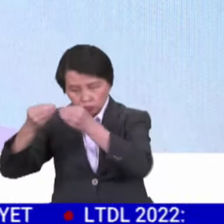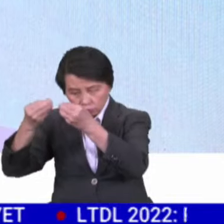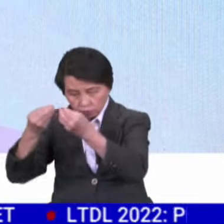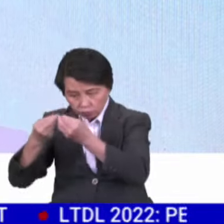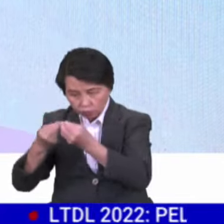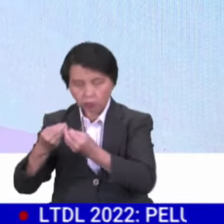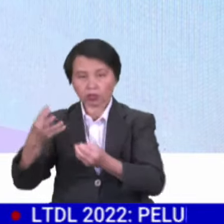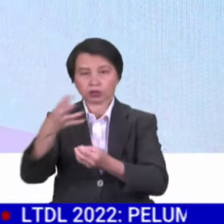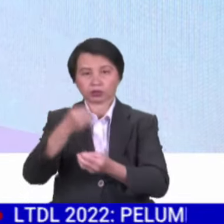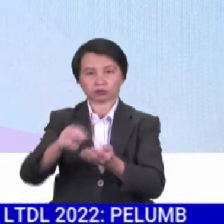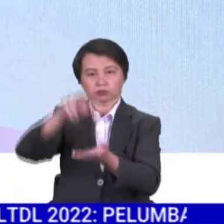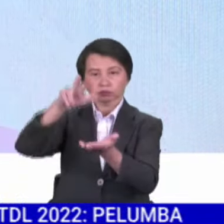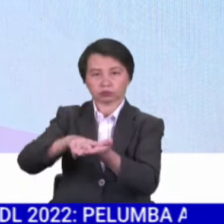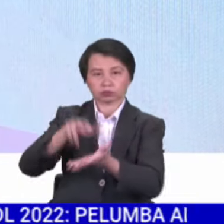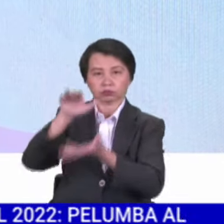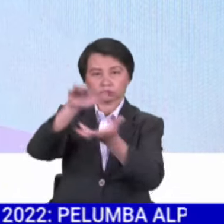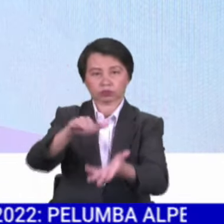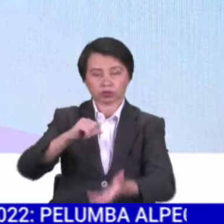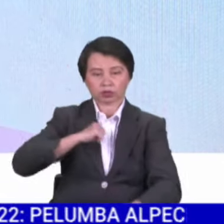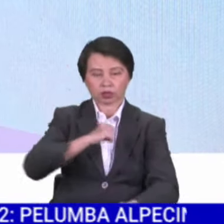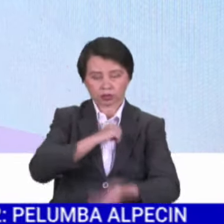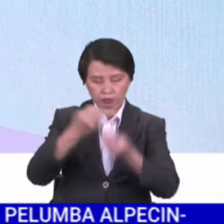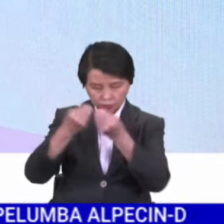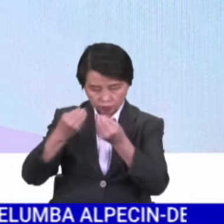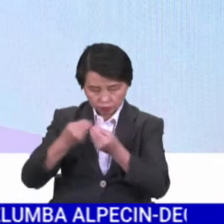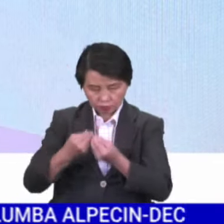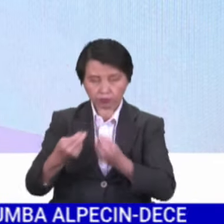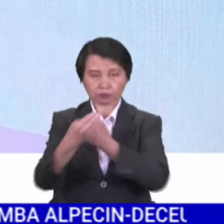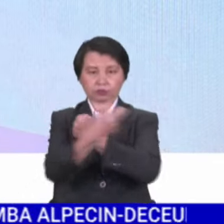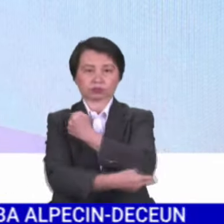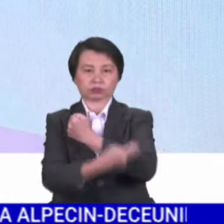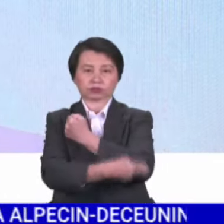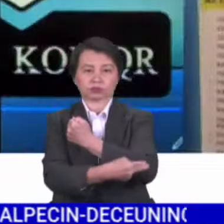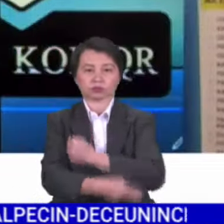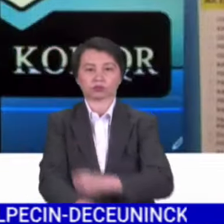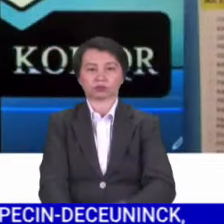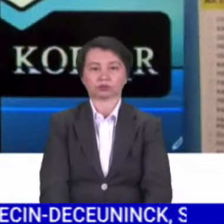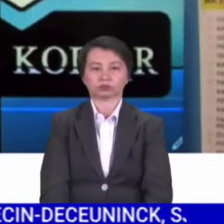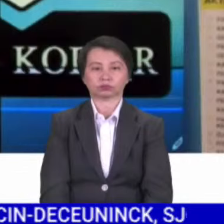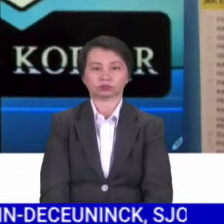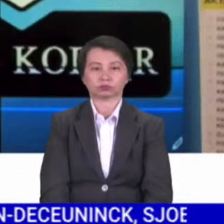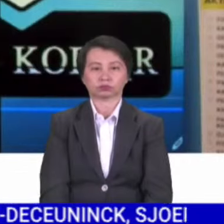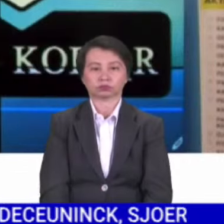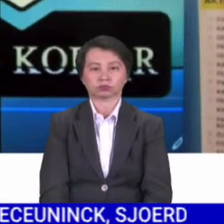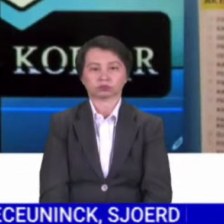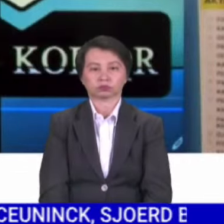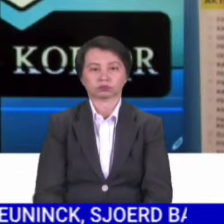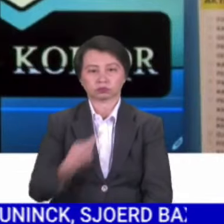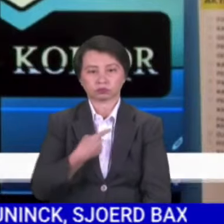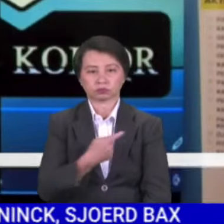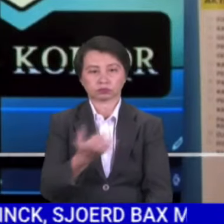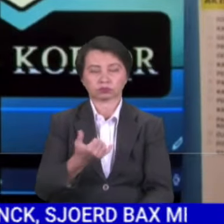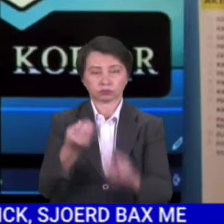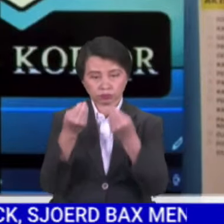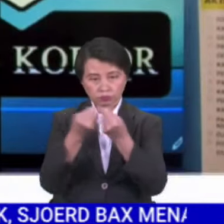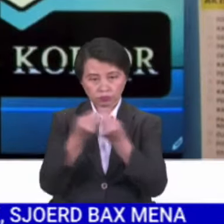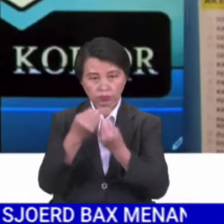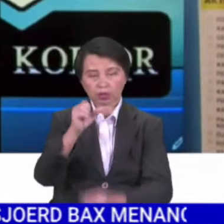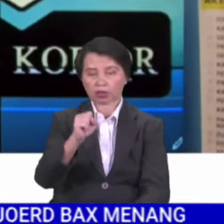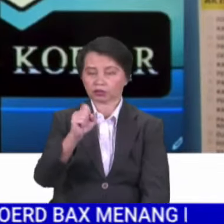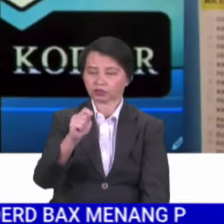statistik serta mengiktiraf sumbangan ahli statistik negara. Dan dalam konteks kita di bidang statistik, nak memberikan